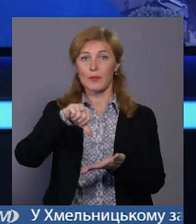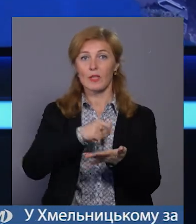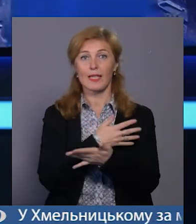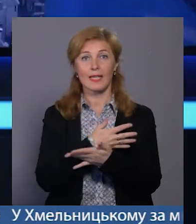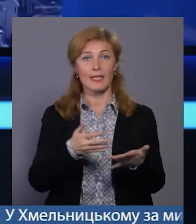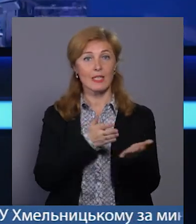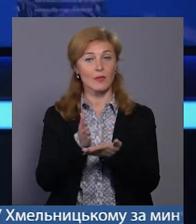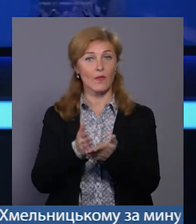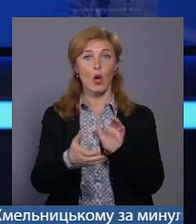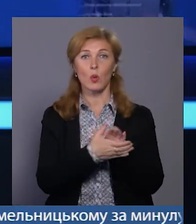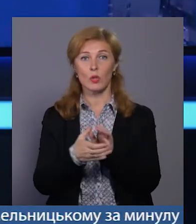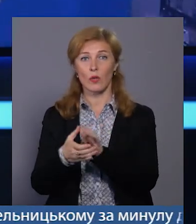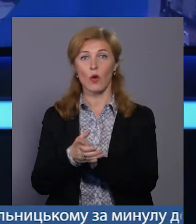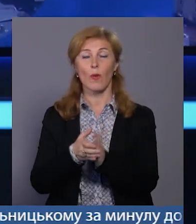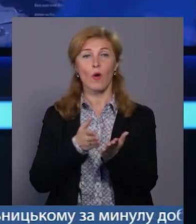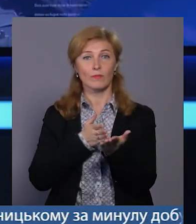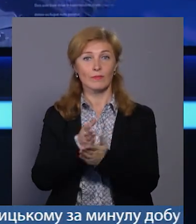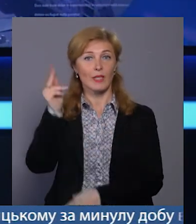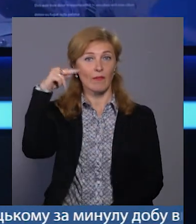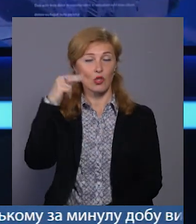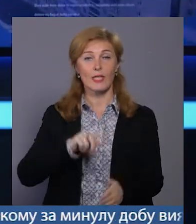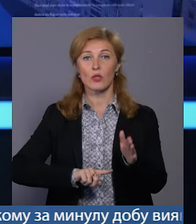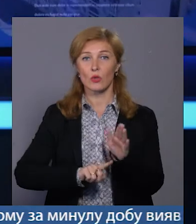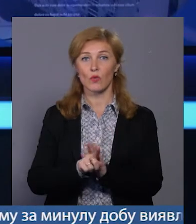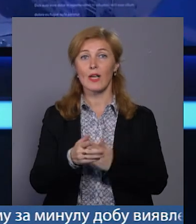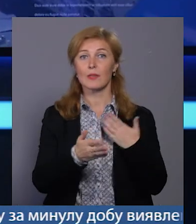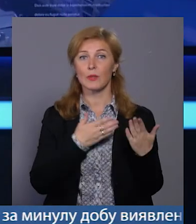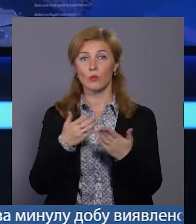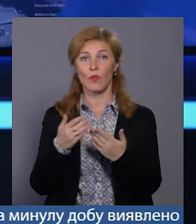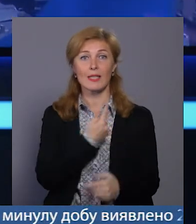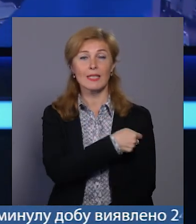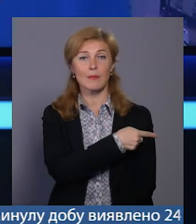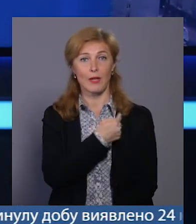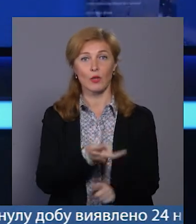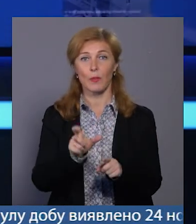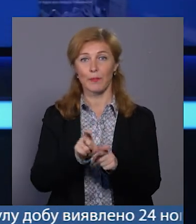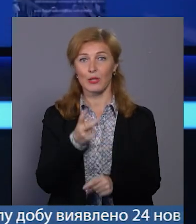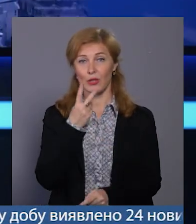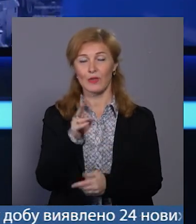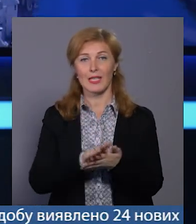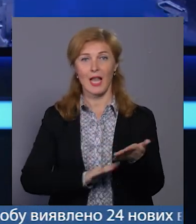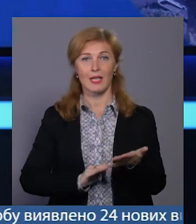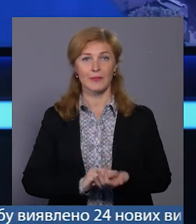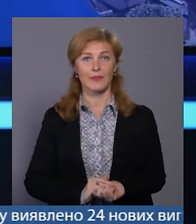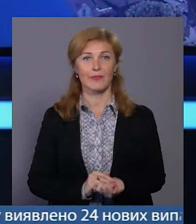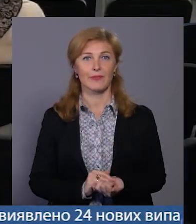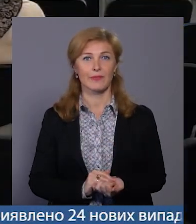сфер ознайомлять у ході навчань. Стартували зі спілкування з медиками. Більше про це – Тетяна Гуща.